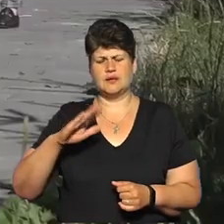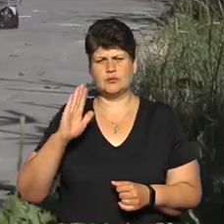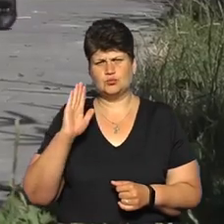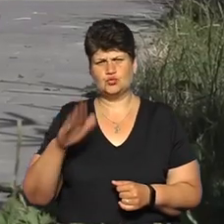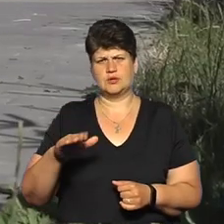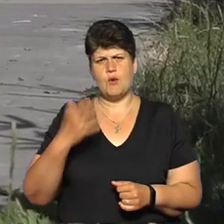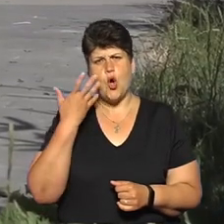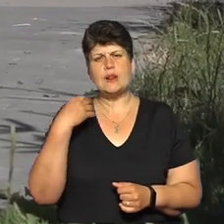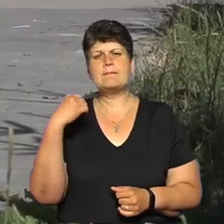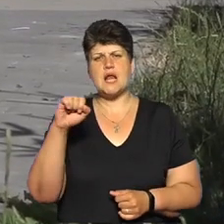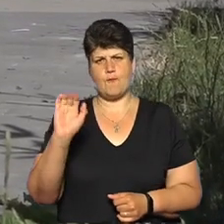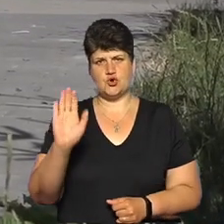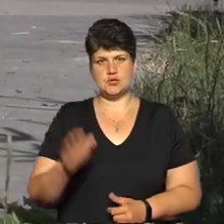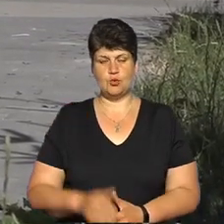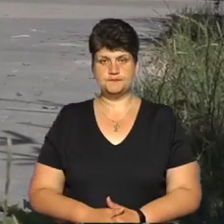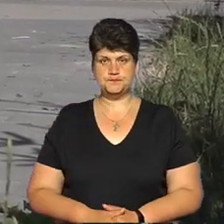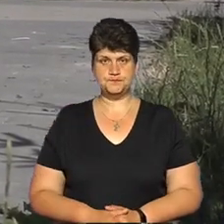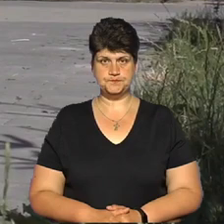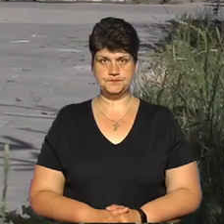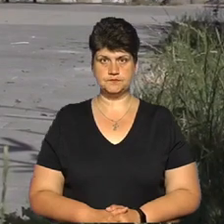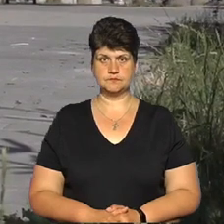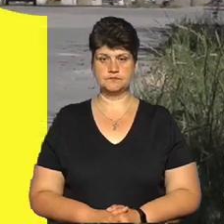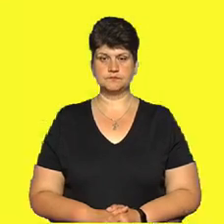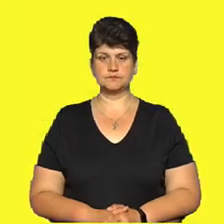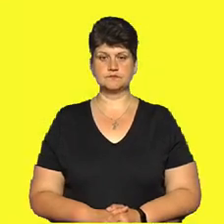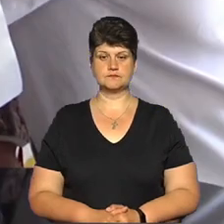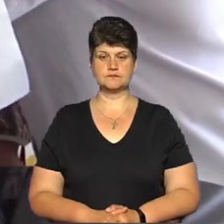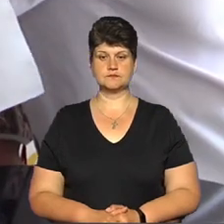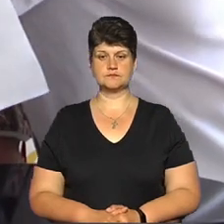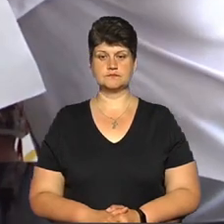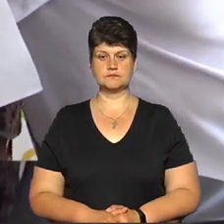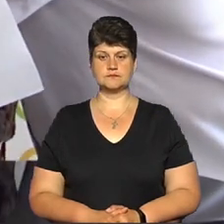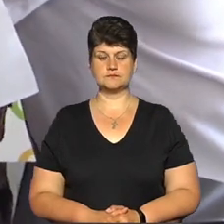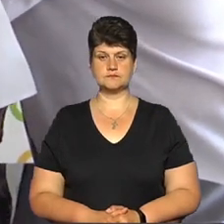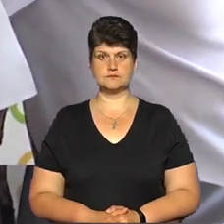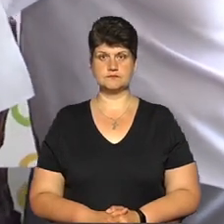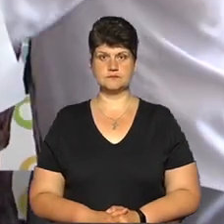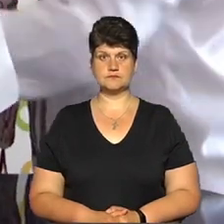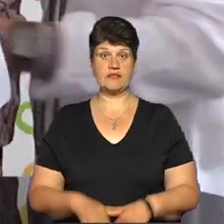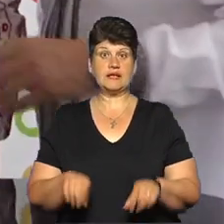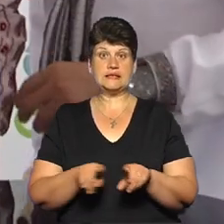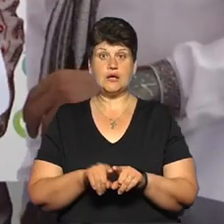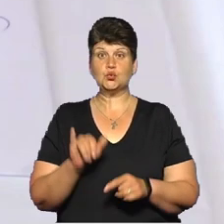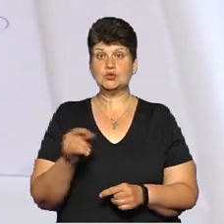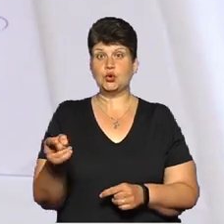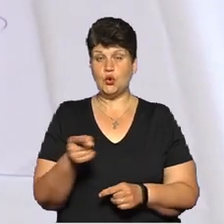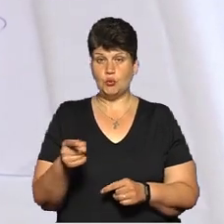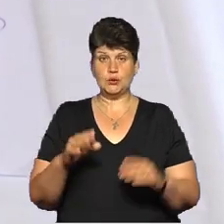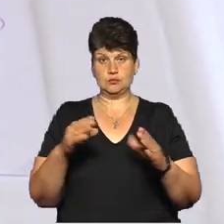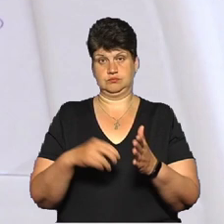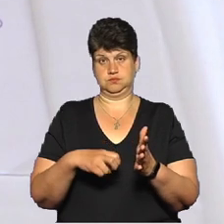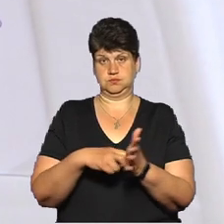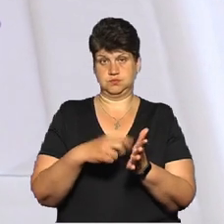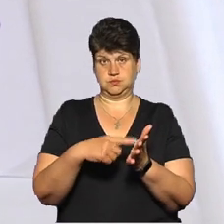переможемо. Соломія Струз, Оксана Галіяш, новини на Суспільному, Тернопіль. Так, у Тернополі погашали марку «Українська мрія».